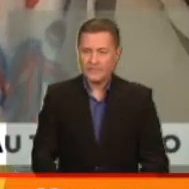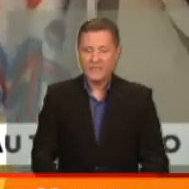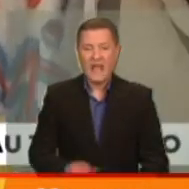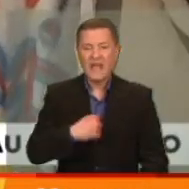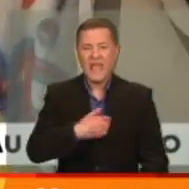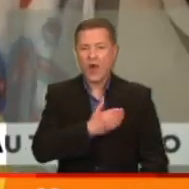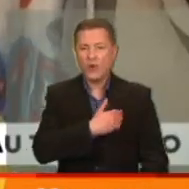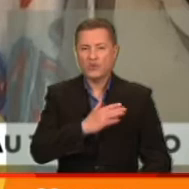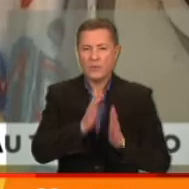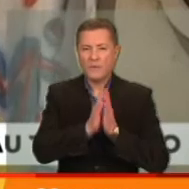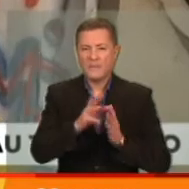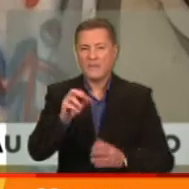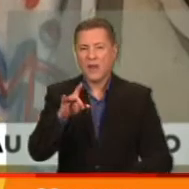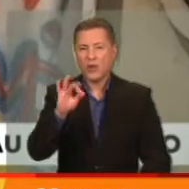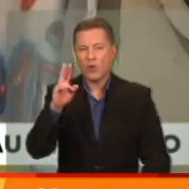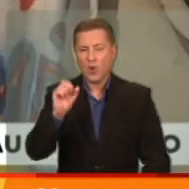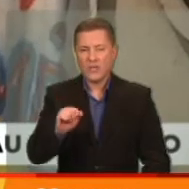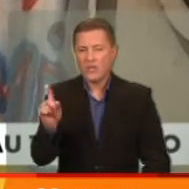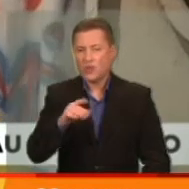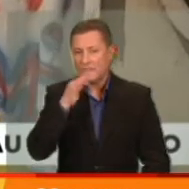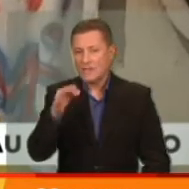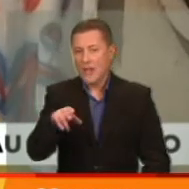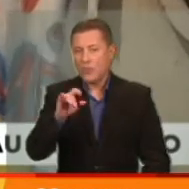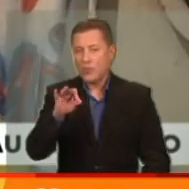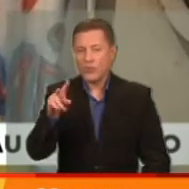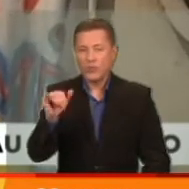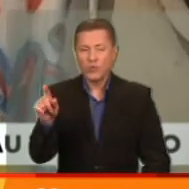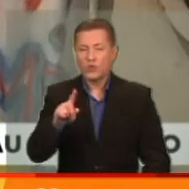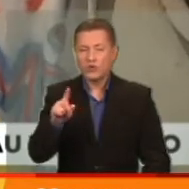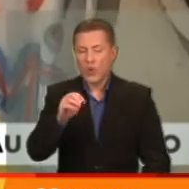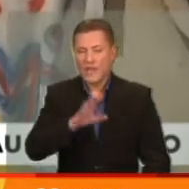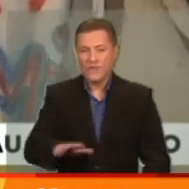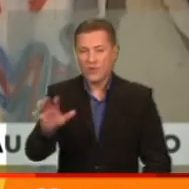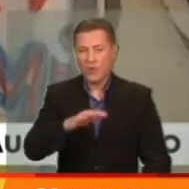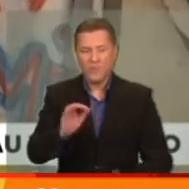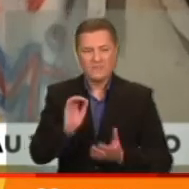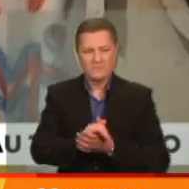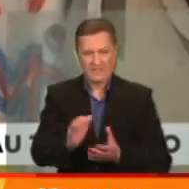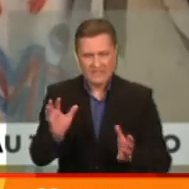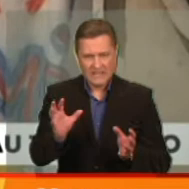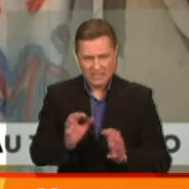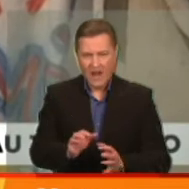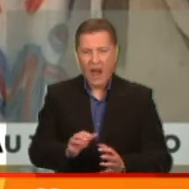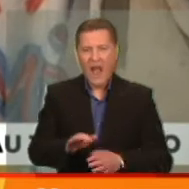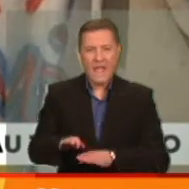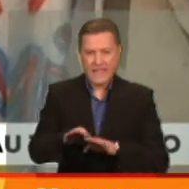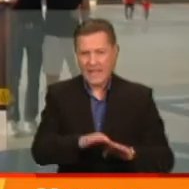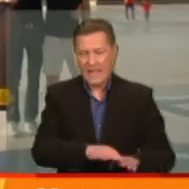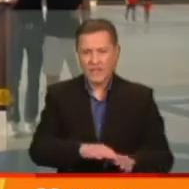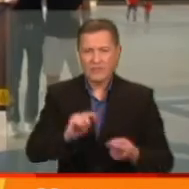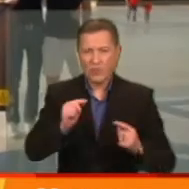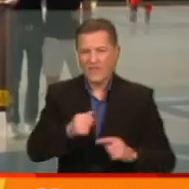Я хочу попросити пана Макрона, аби він сказав панові Путінові, що Європа зберігає єдність і виступатиме одним фронтом проти воєнної імперської